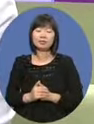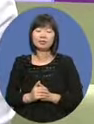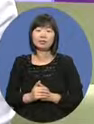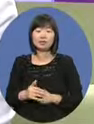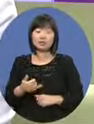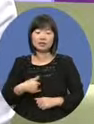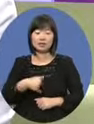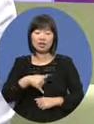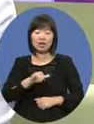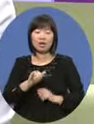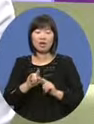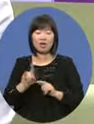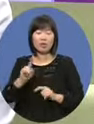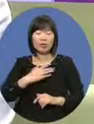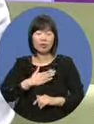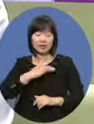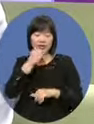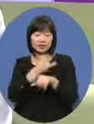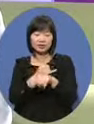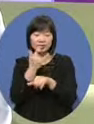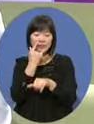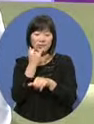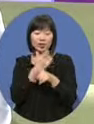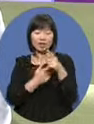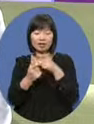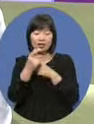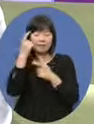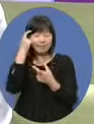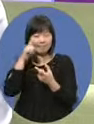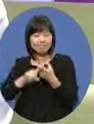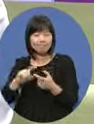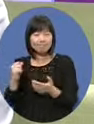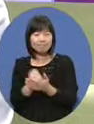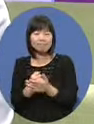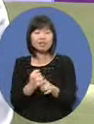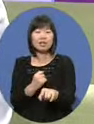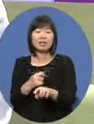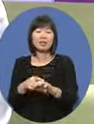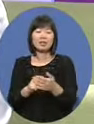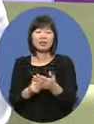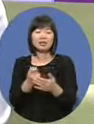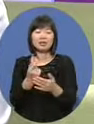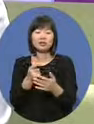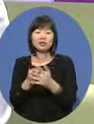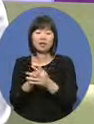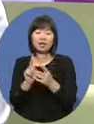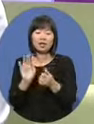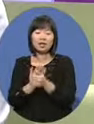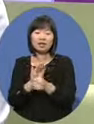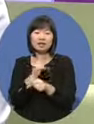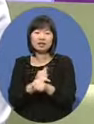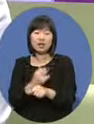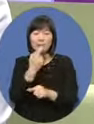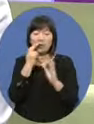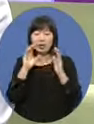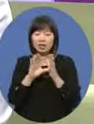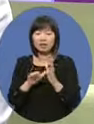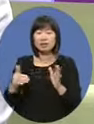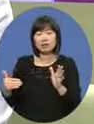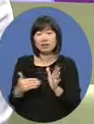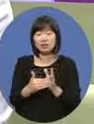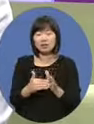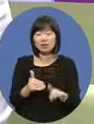아이들이 어떤 감정이 있는지를 엄마가 조금만 관심을 가지고 그리고 그거 마음만 좀 읽어주면은 영유아기 때, 유아기